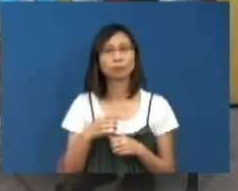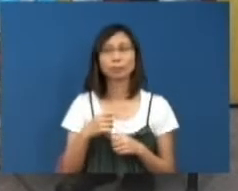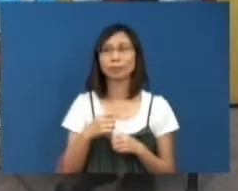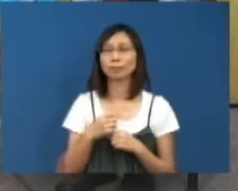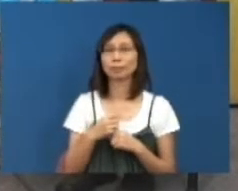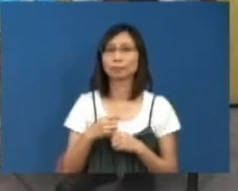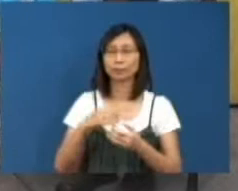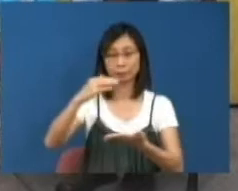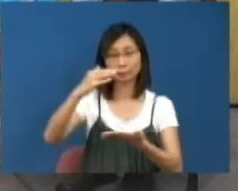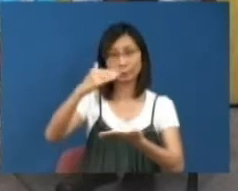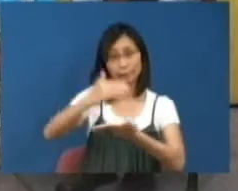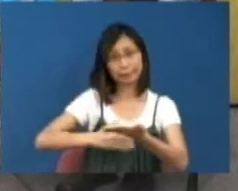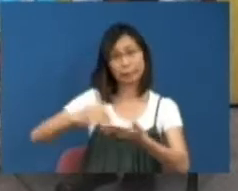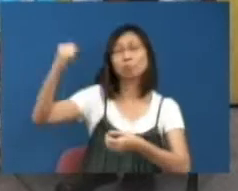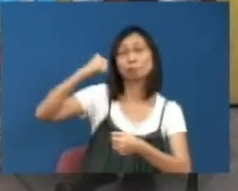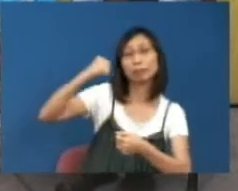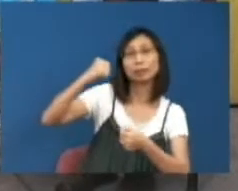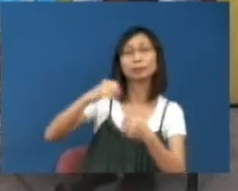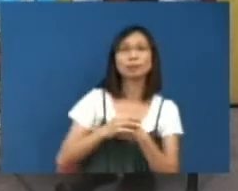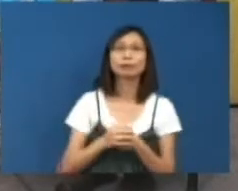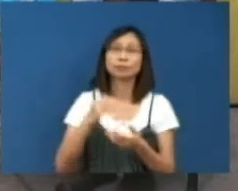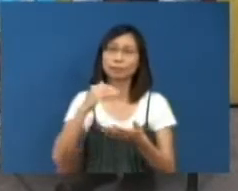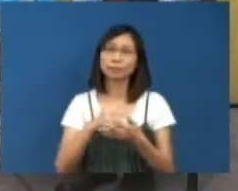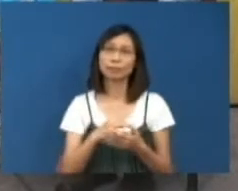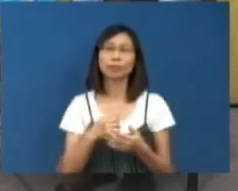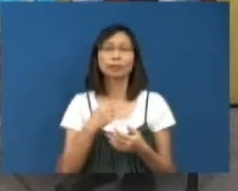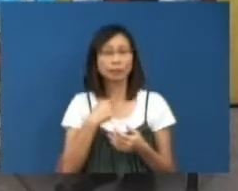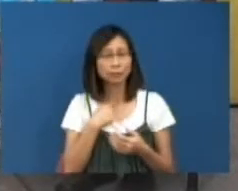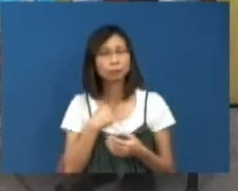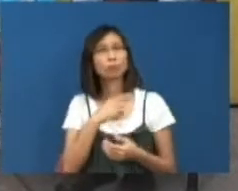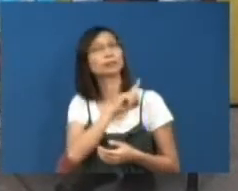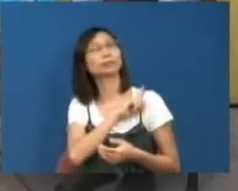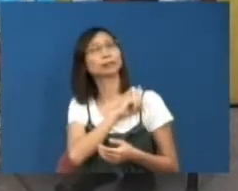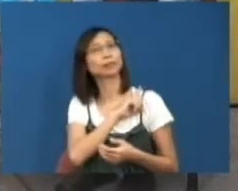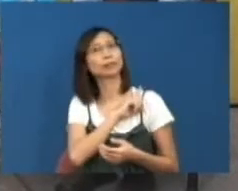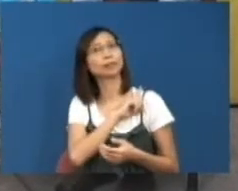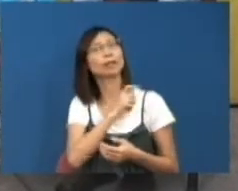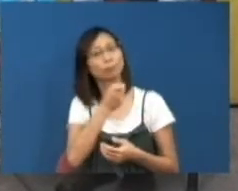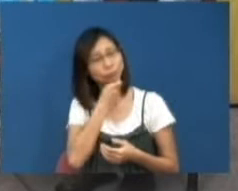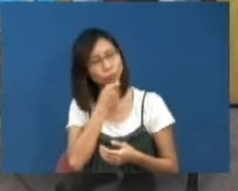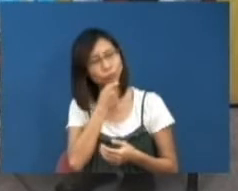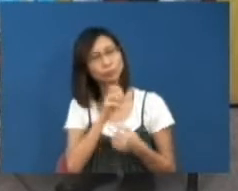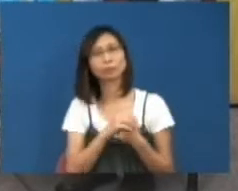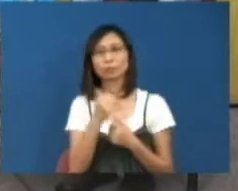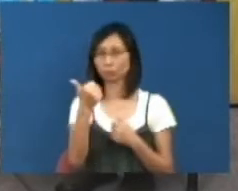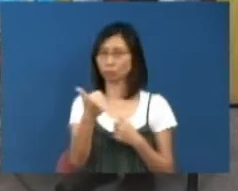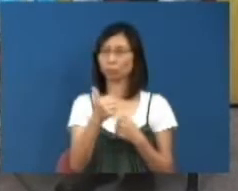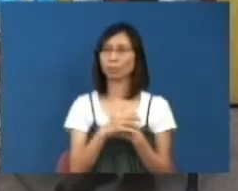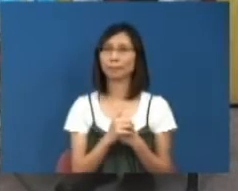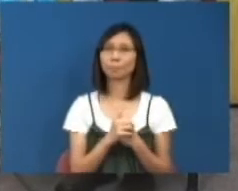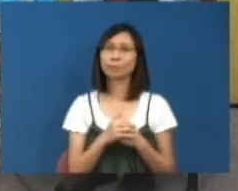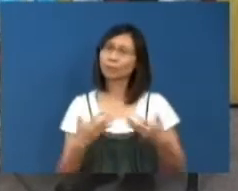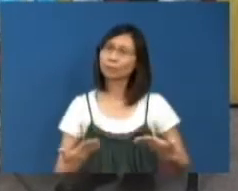就係要個人啊係有一個自願性去做，你只容易做得到嘅，因為。而家你講